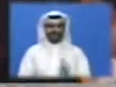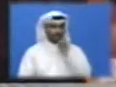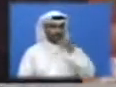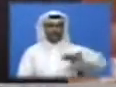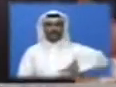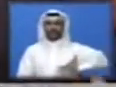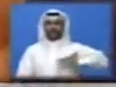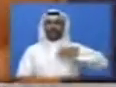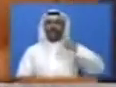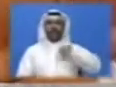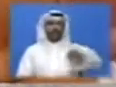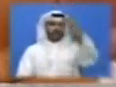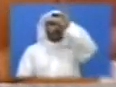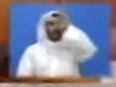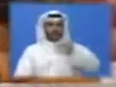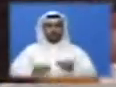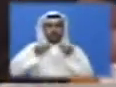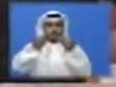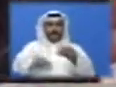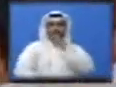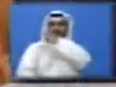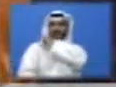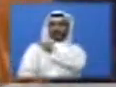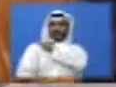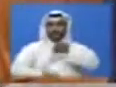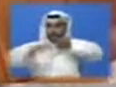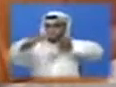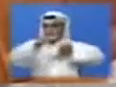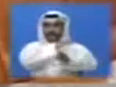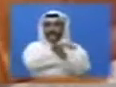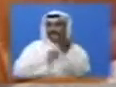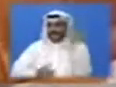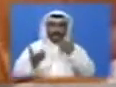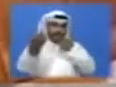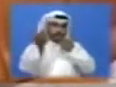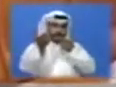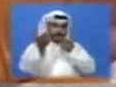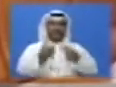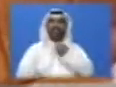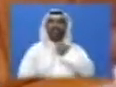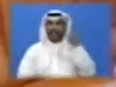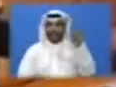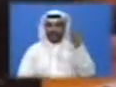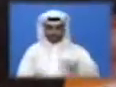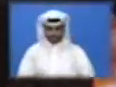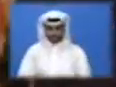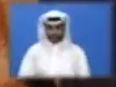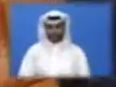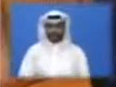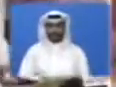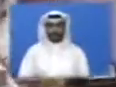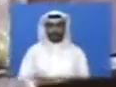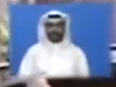الشيخ محمد الخالد الصباح يكرم ضباط وأفراد قوة الاقتحام في حادث إطلاق النار بتيماء.